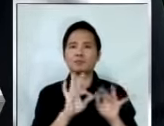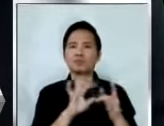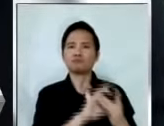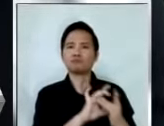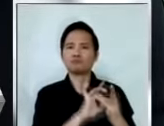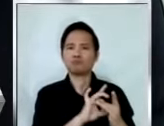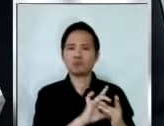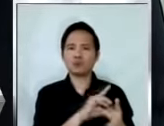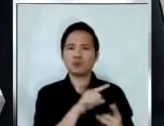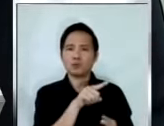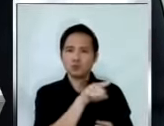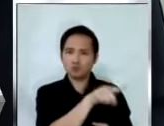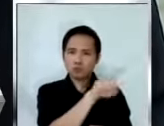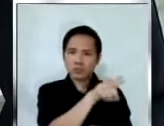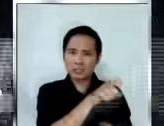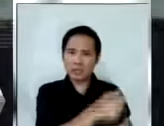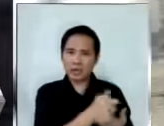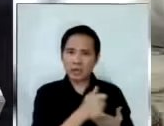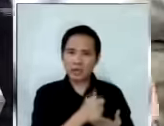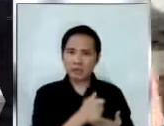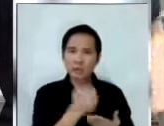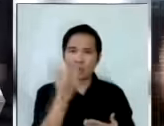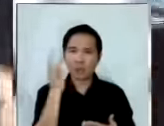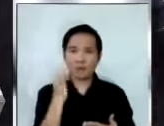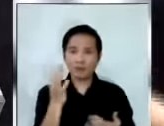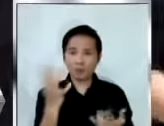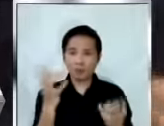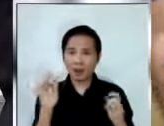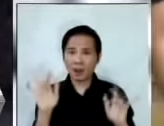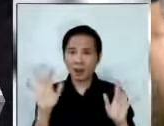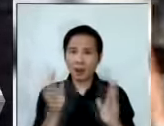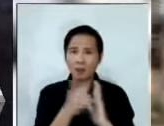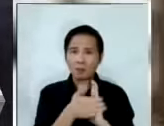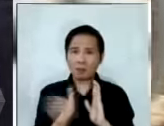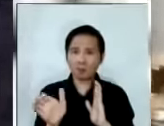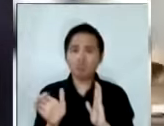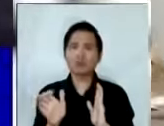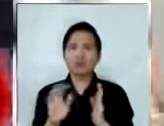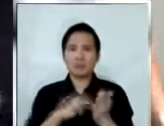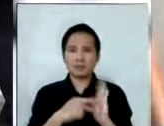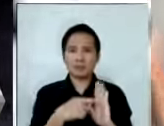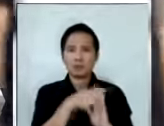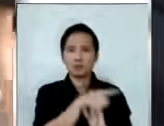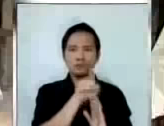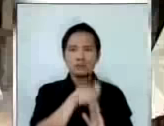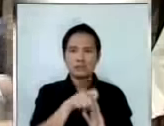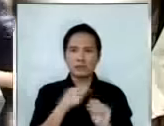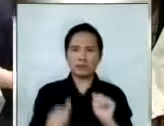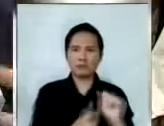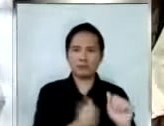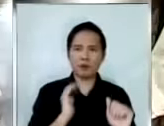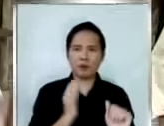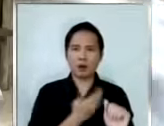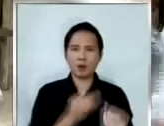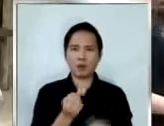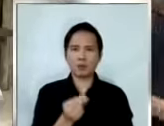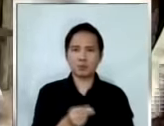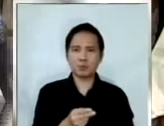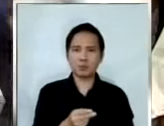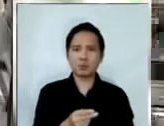namin yung pag-lockdown ng lugar nila. Samantala, isinailalim na rin sa special concern area lockdown ang isang bahagi ng